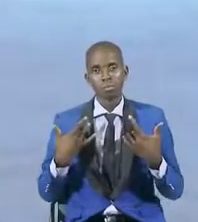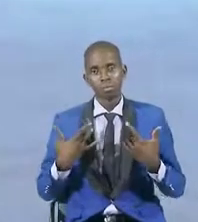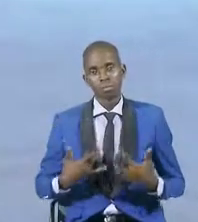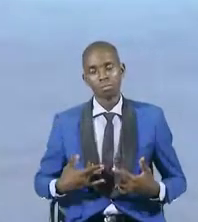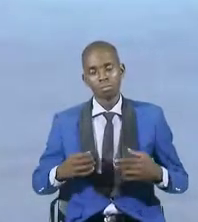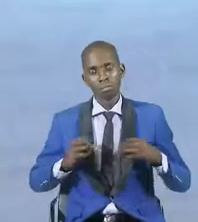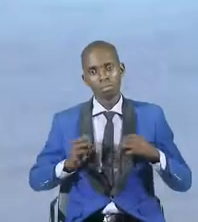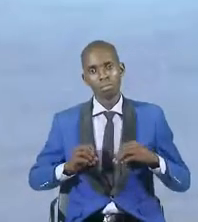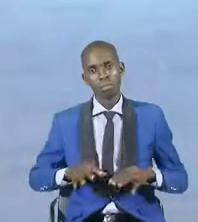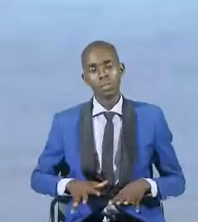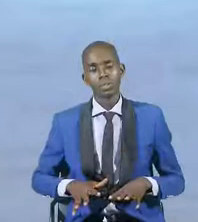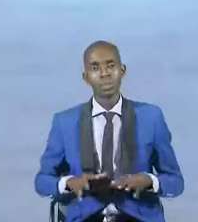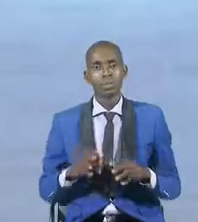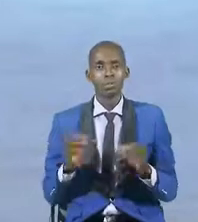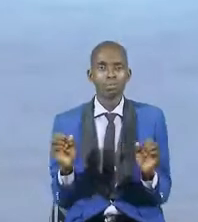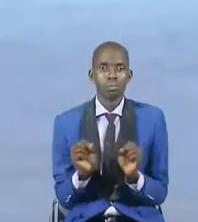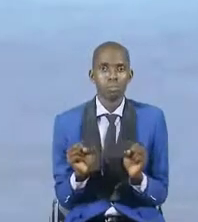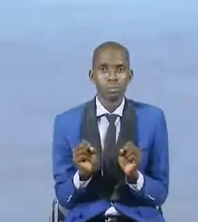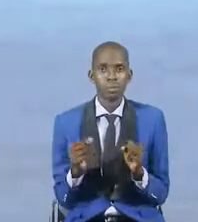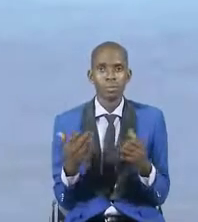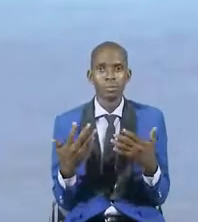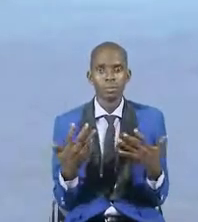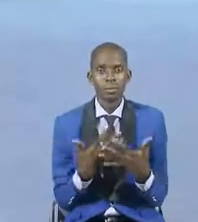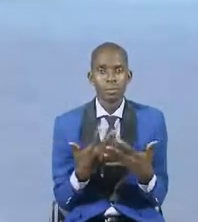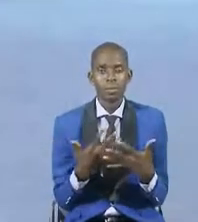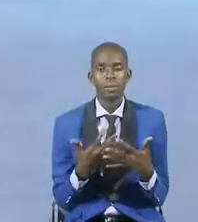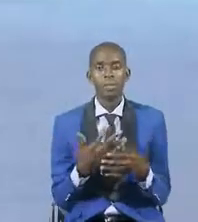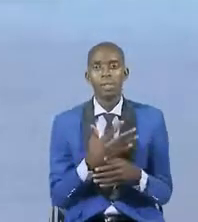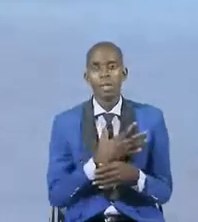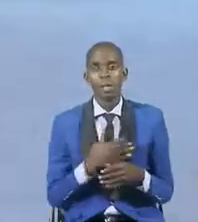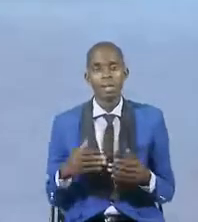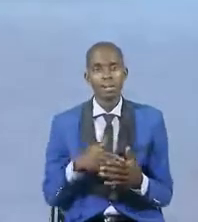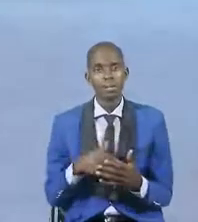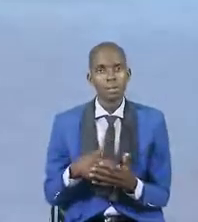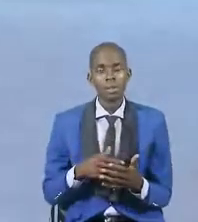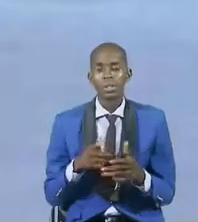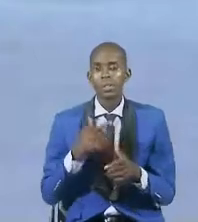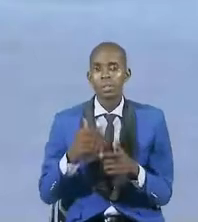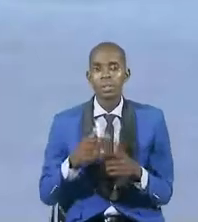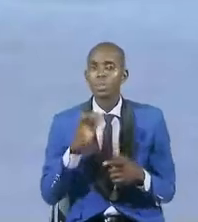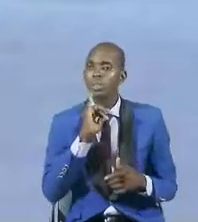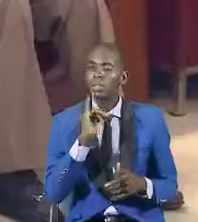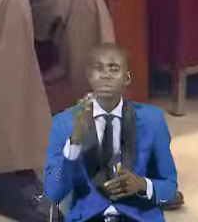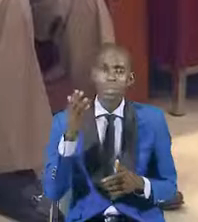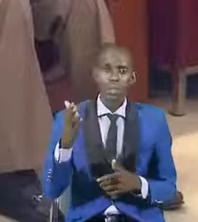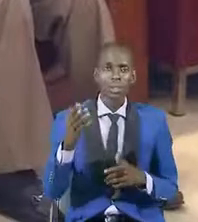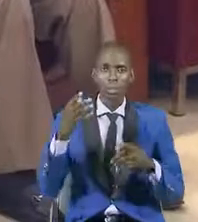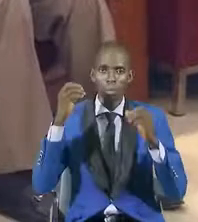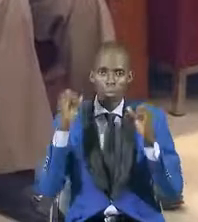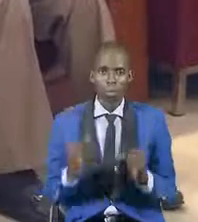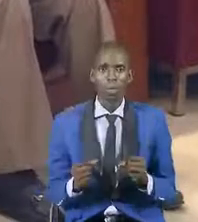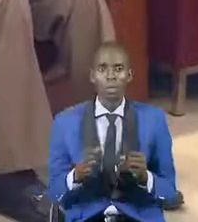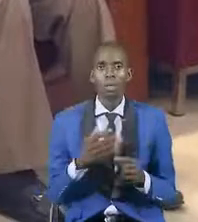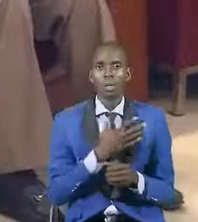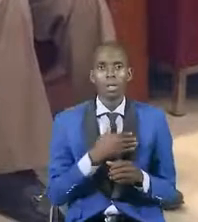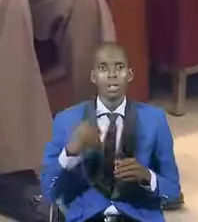fatigué, découragé, peureux, timide et défaillant. Et c'est la puissance, la